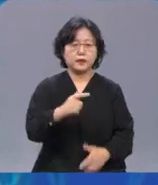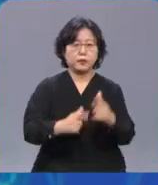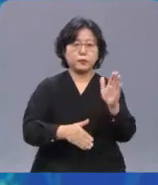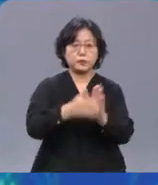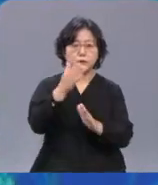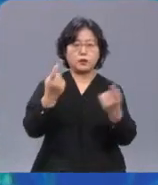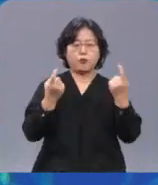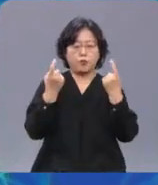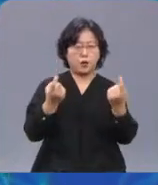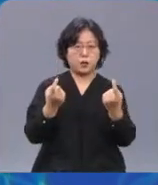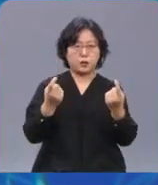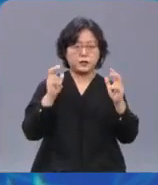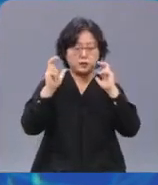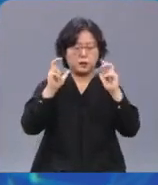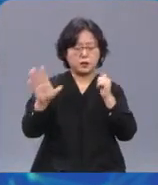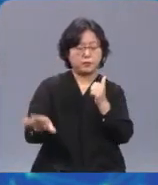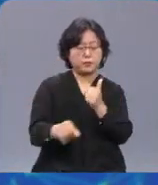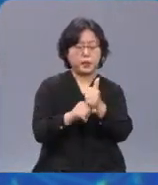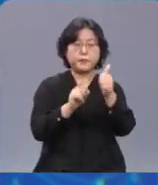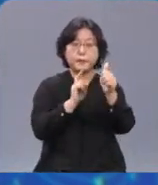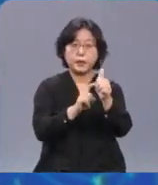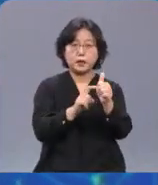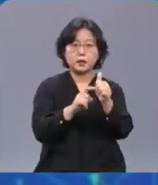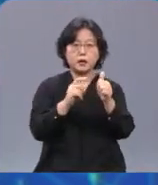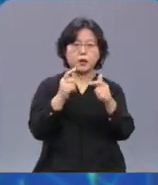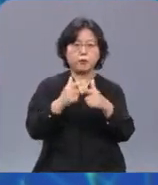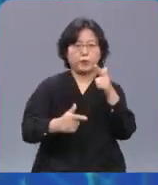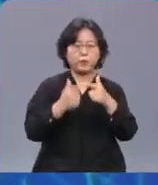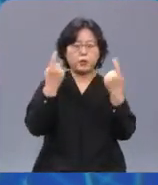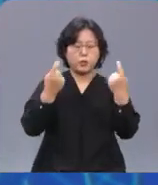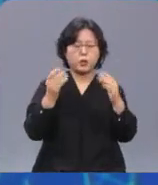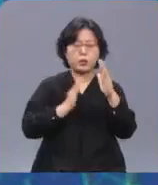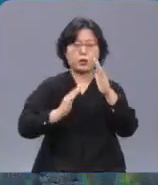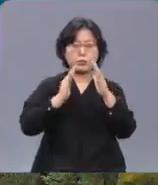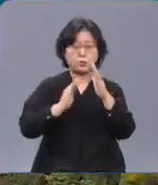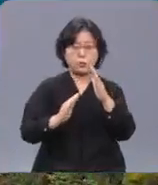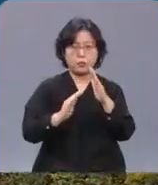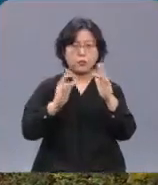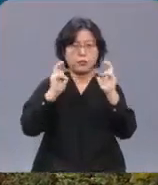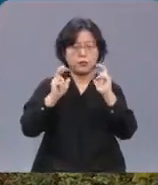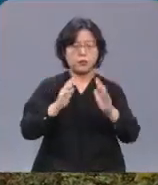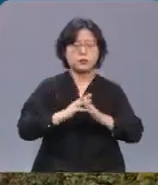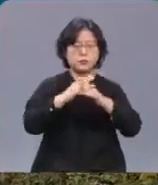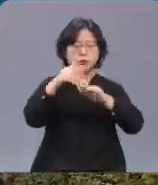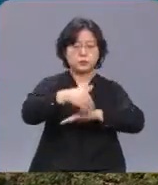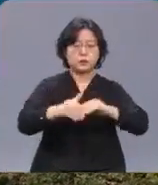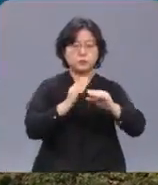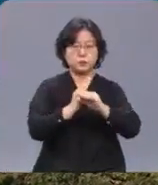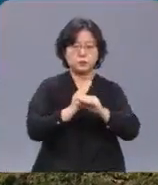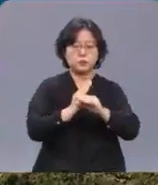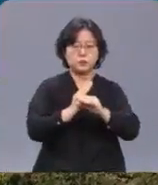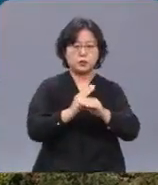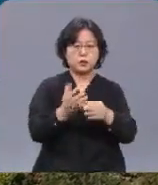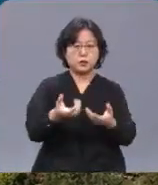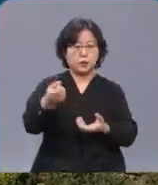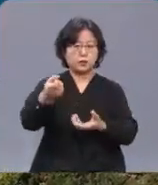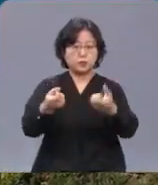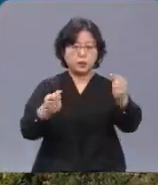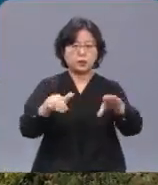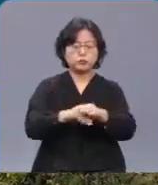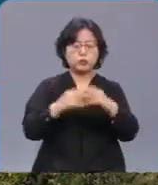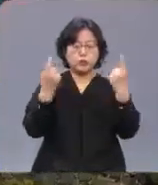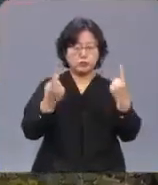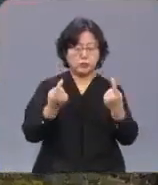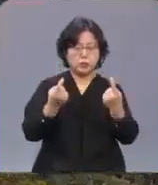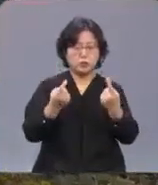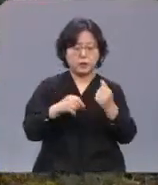목포시가 관광산업의 컨트롤타워 역할을 맡을 목포관광공사 설립을 추진합니다. 목포시는 분산된 문화관광